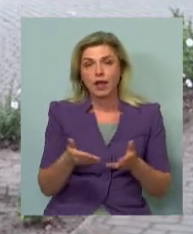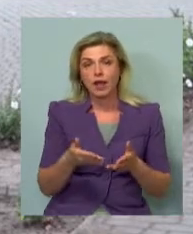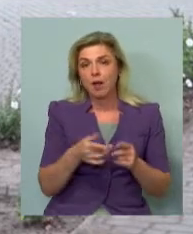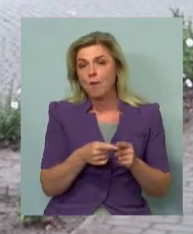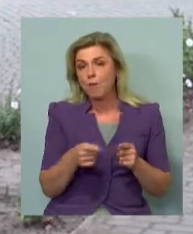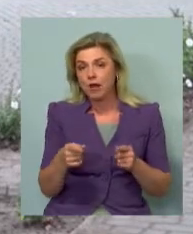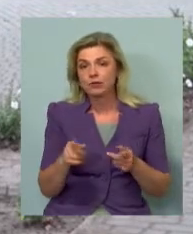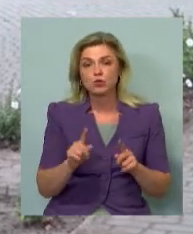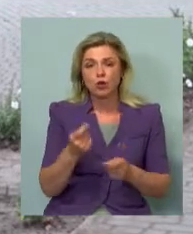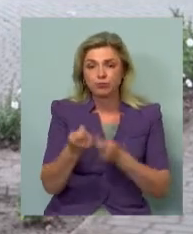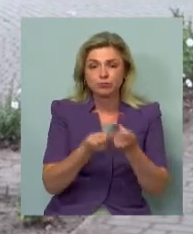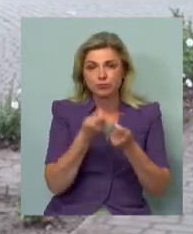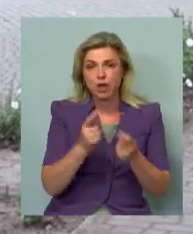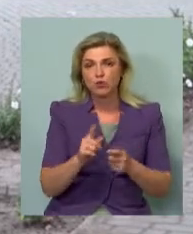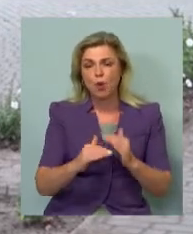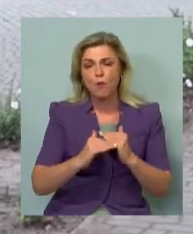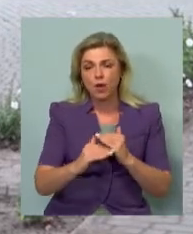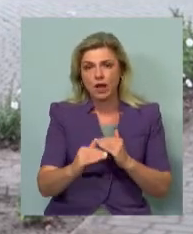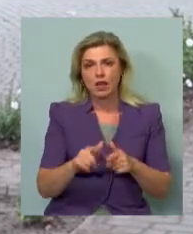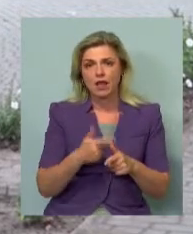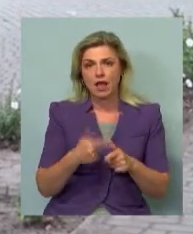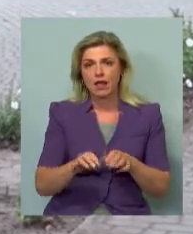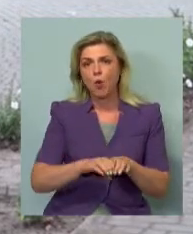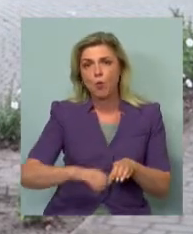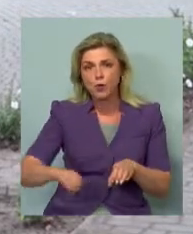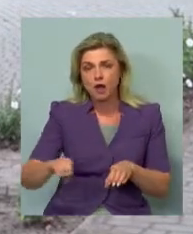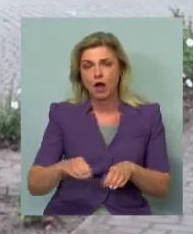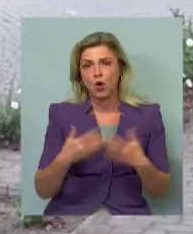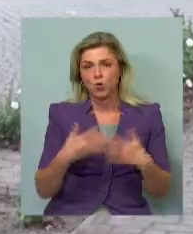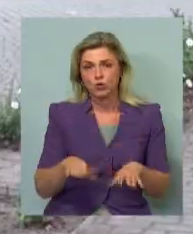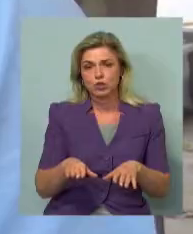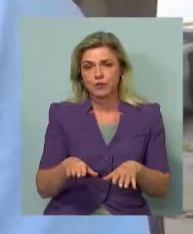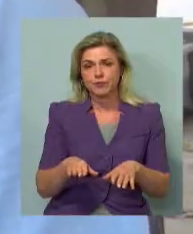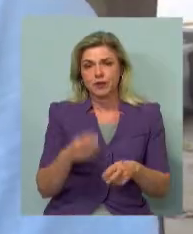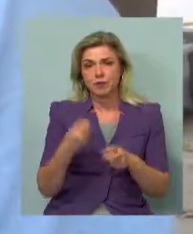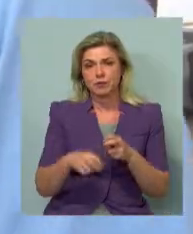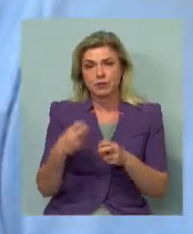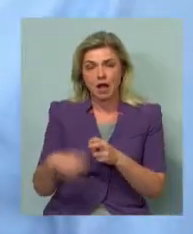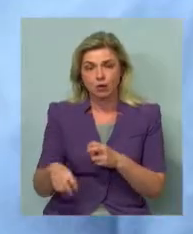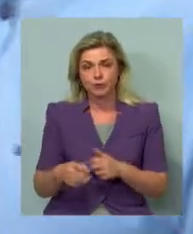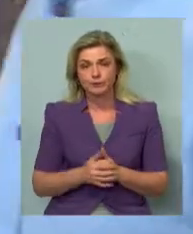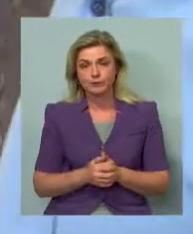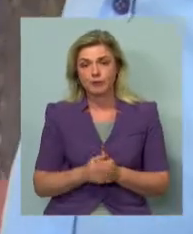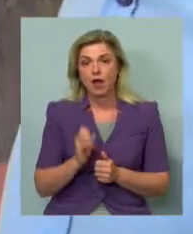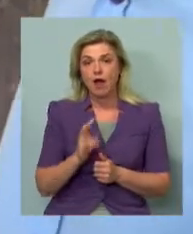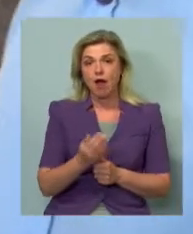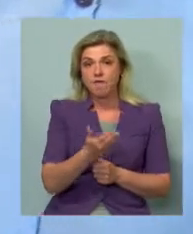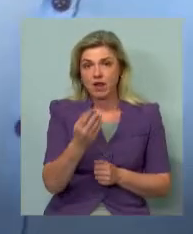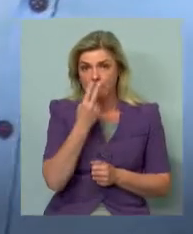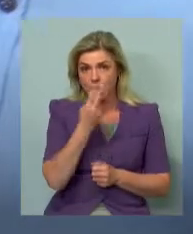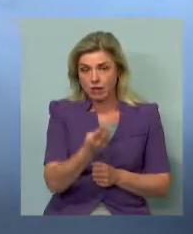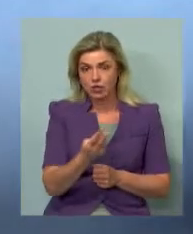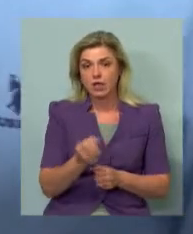моменти, яке там покриття або комунікації вийшли з ладу. Планувалося зробити, як ви бачите,